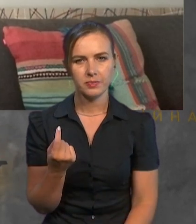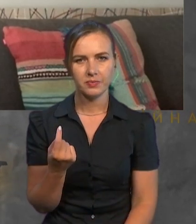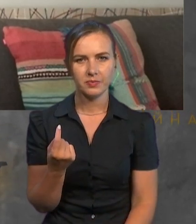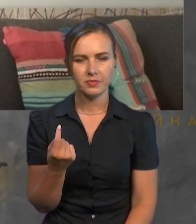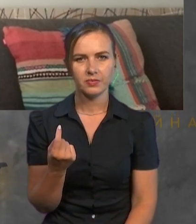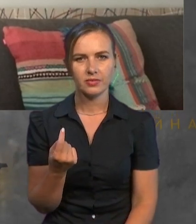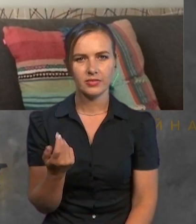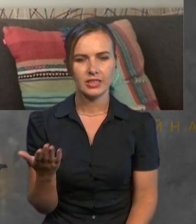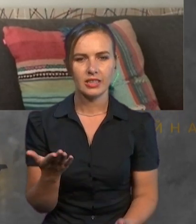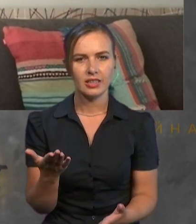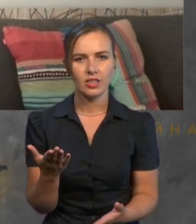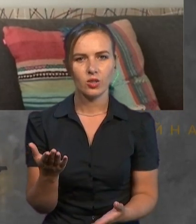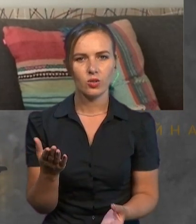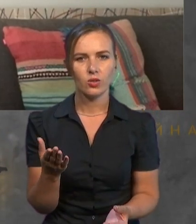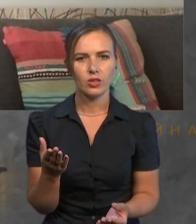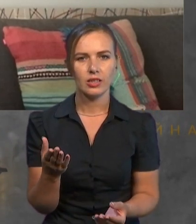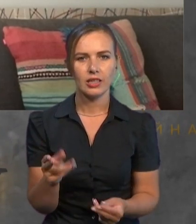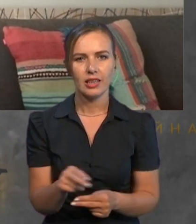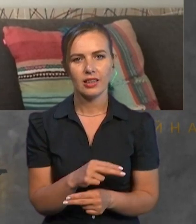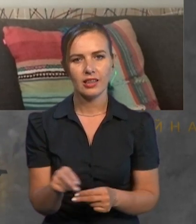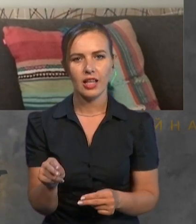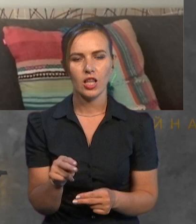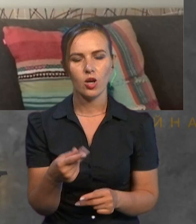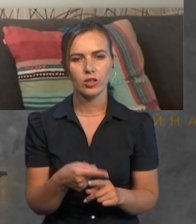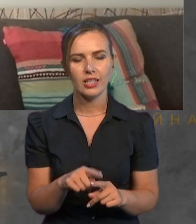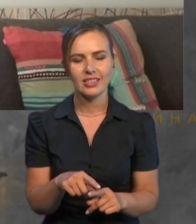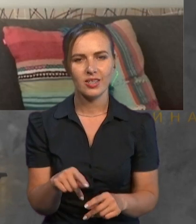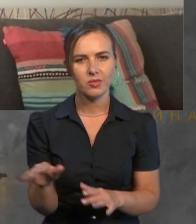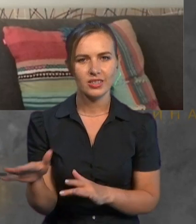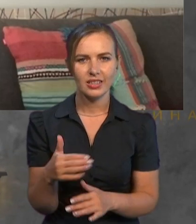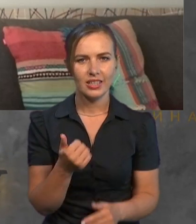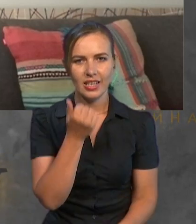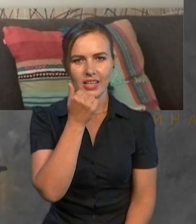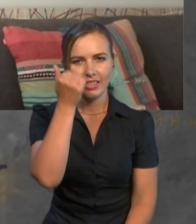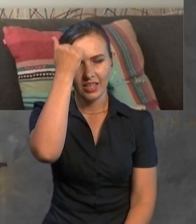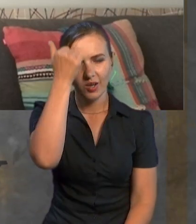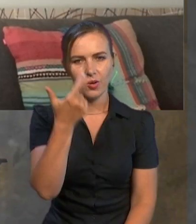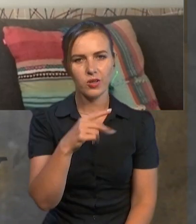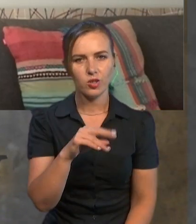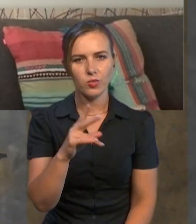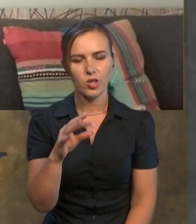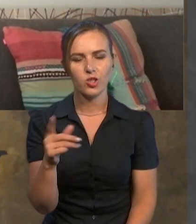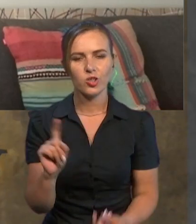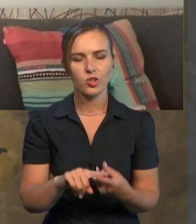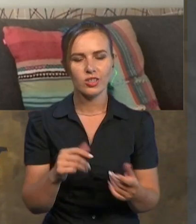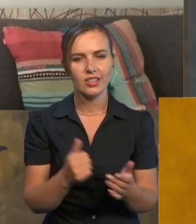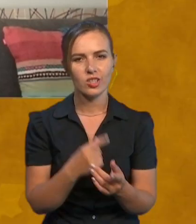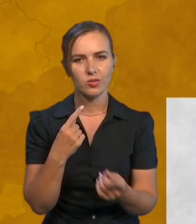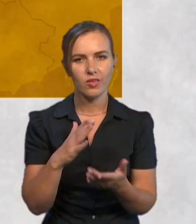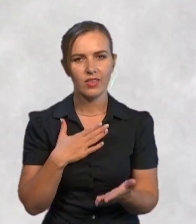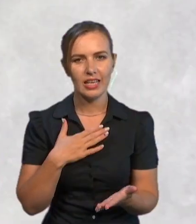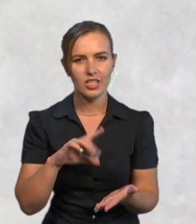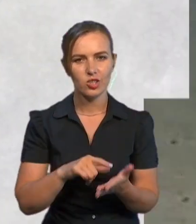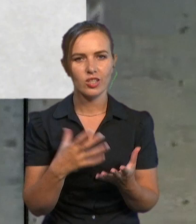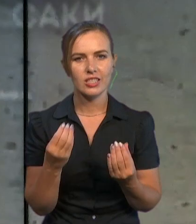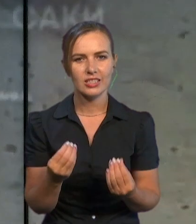трохи якось налагодила цей процес. Дякуємо, пані Людмила. Дякуємо, що долучились до розмови в нашій студії. Ще раз